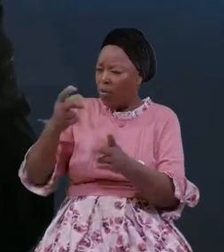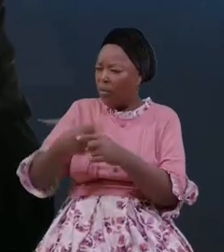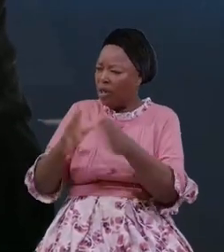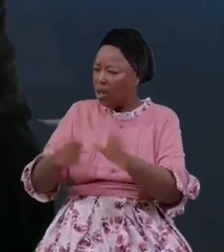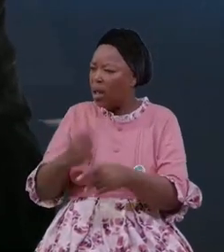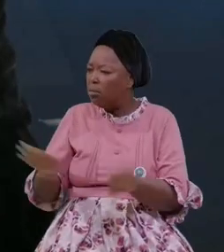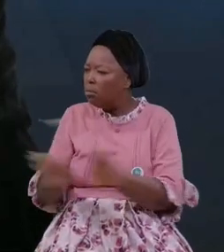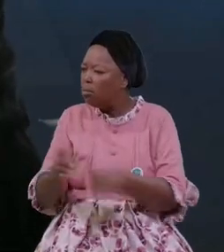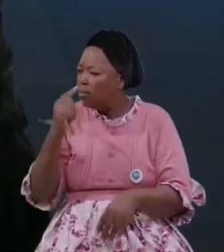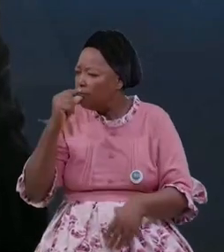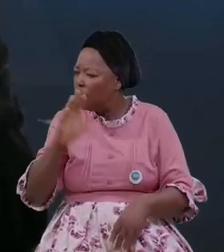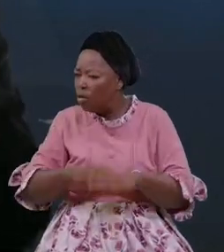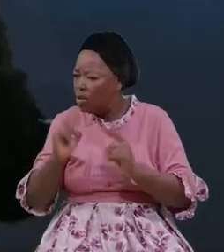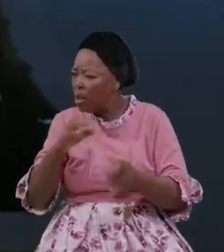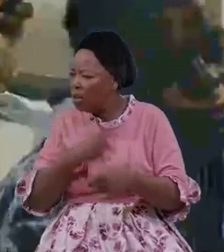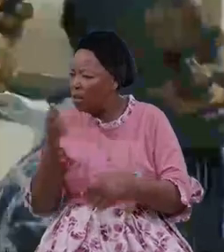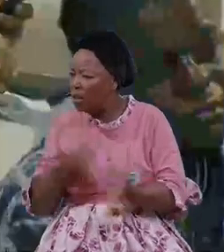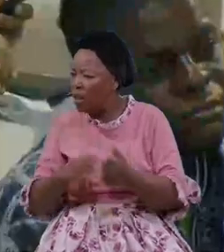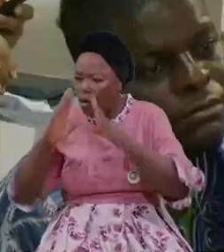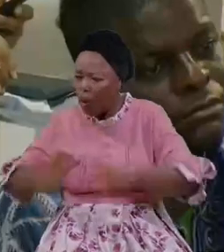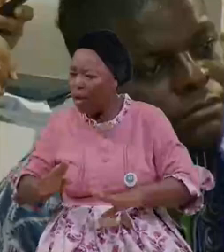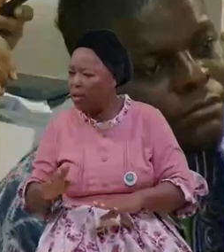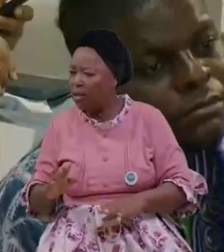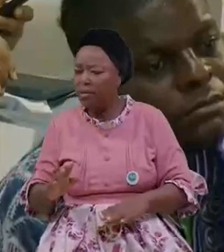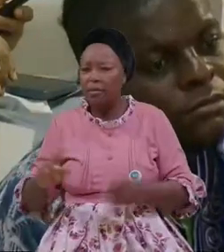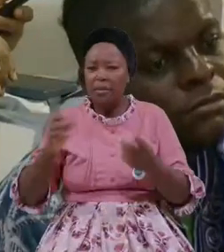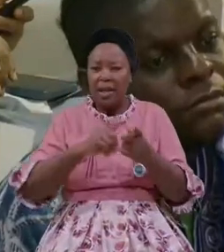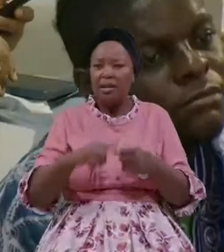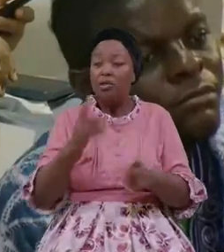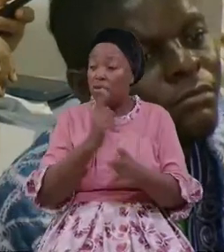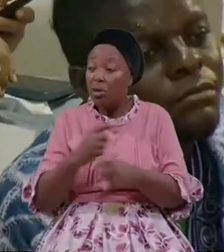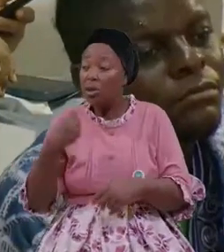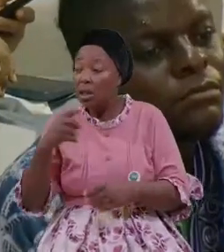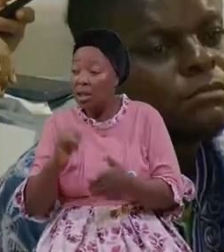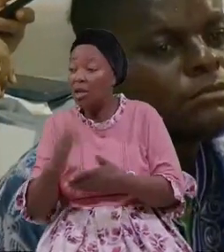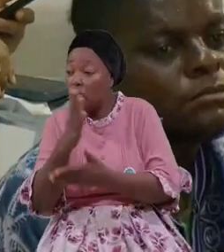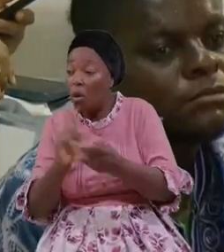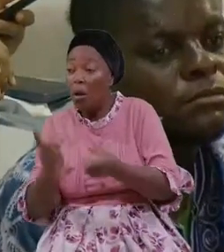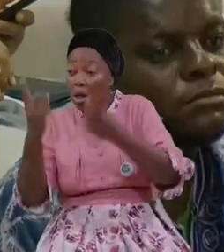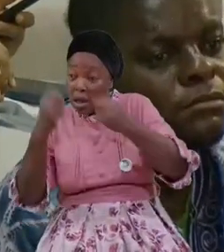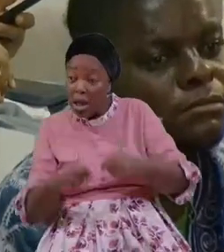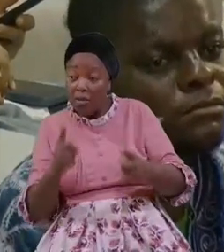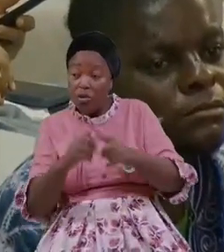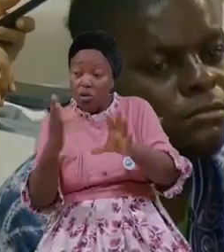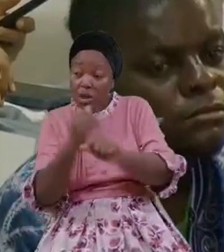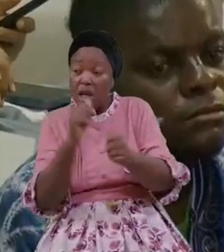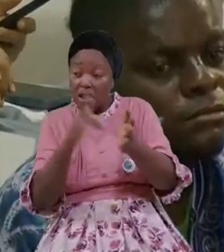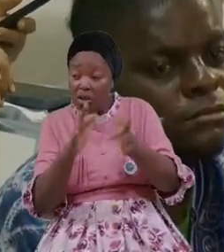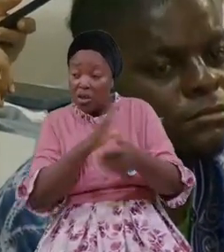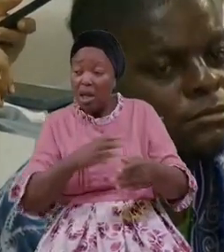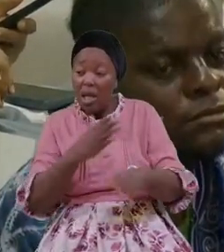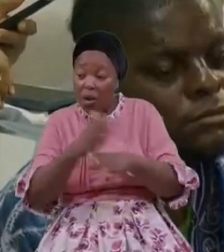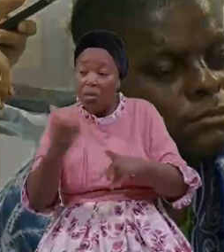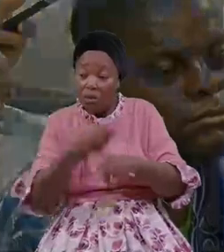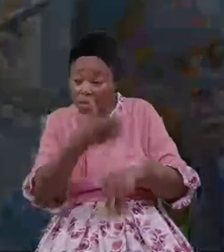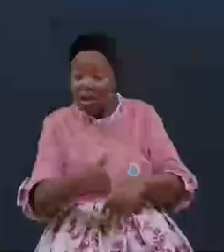ressuscité fermez la bouche faut pas en parler il faut dire que quelqu'un est venu le voler de